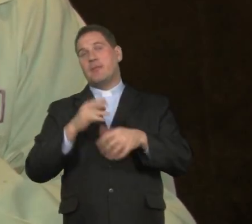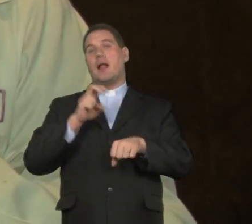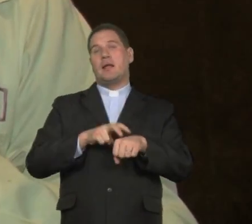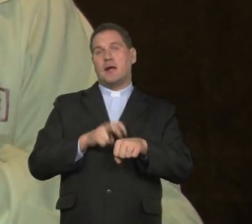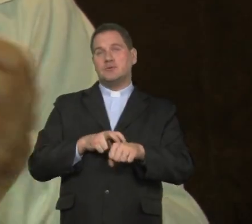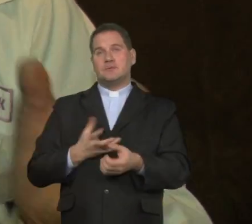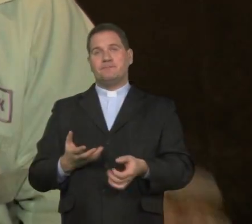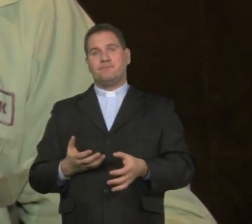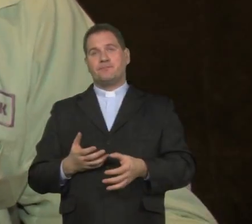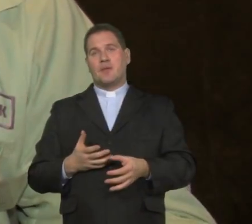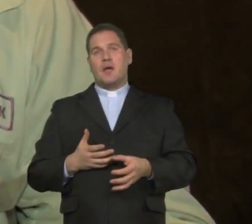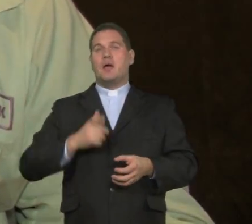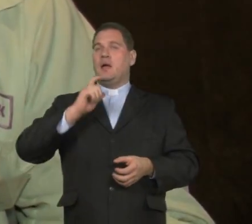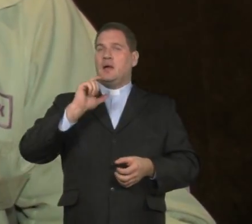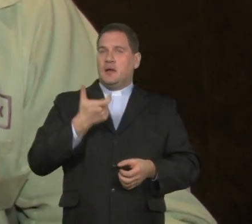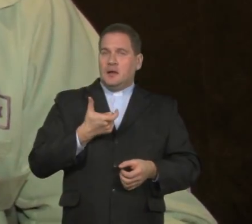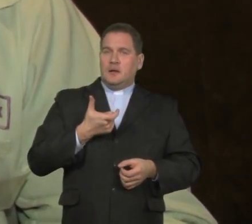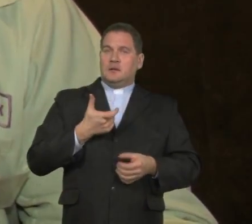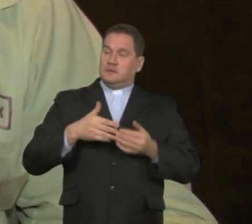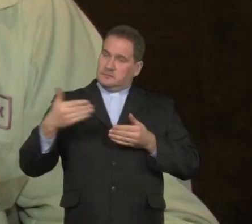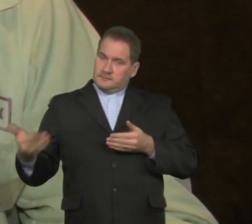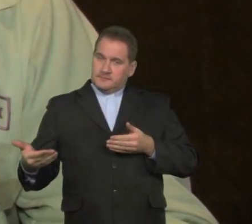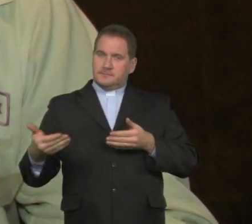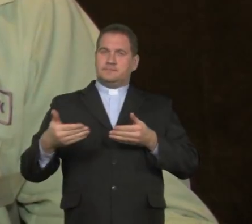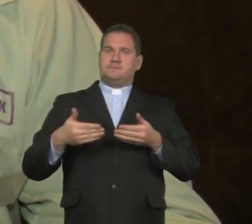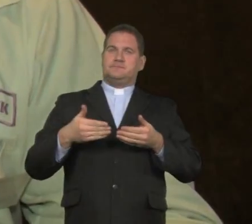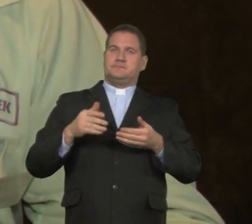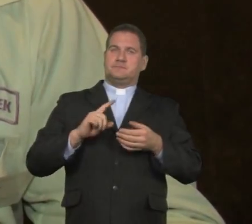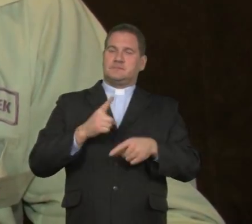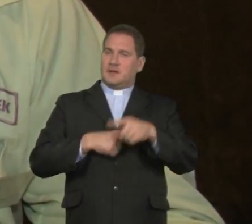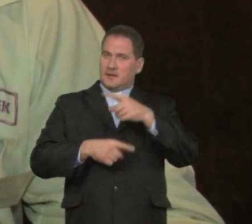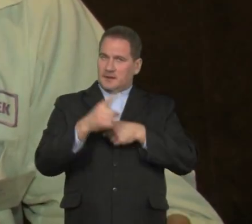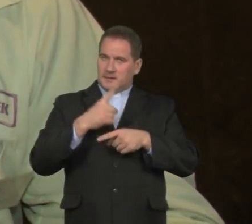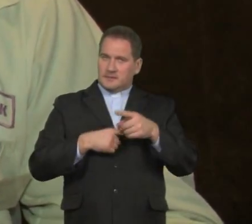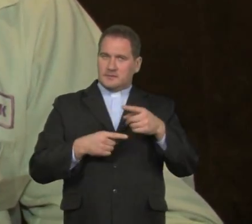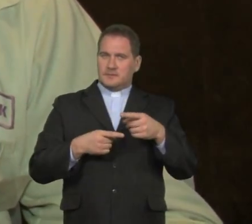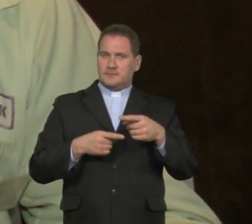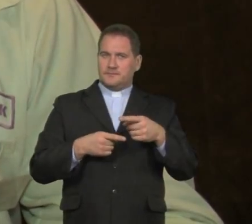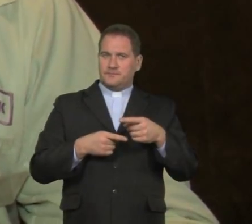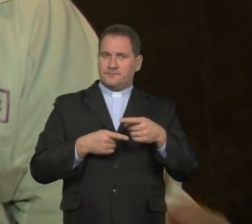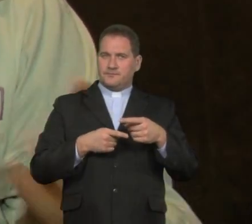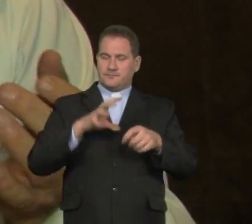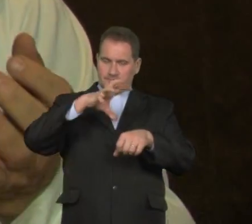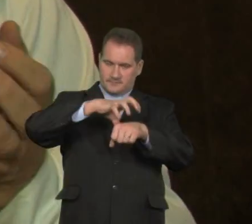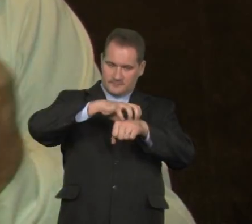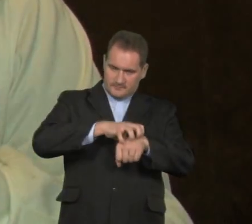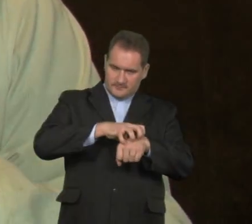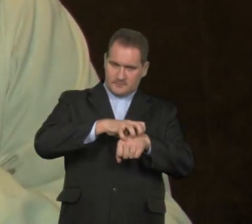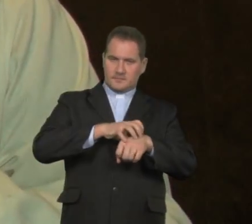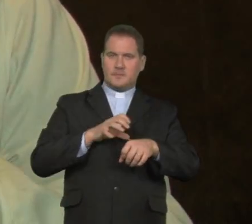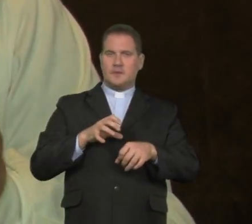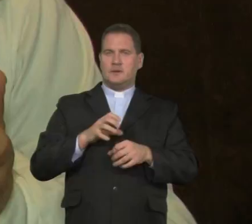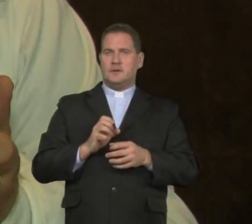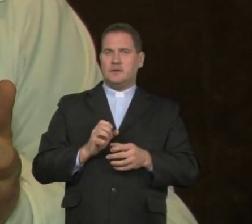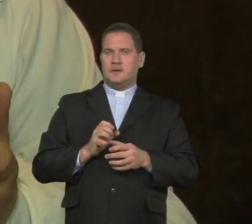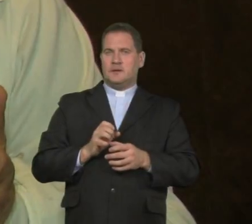że potrzebna jest tu pomoc chirurga. A co z kolei idzie za powstaniem